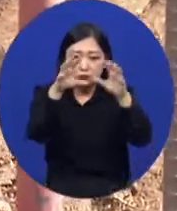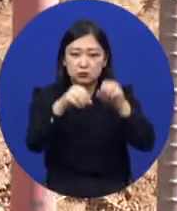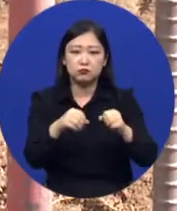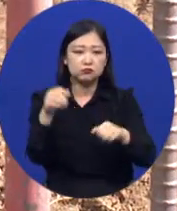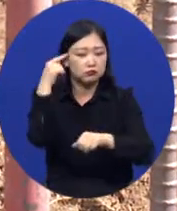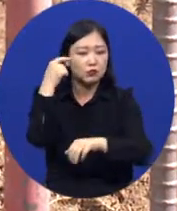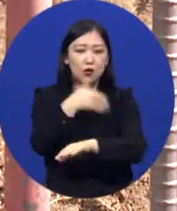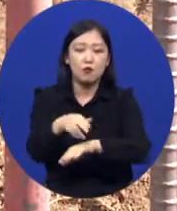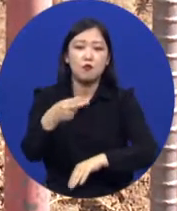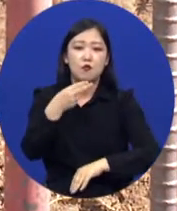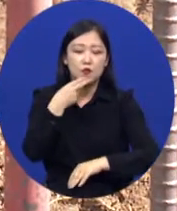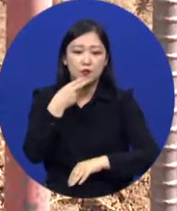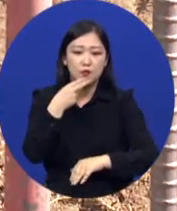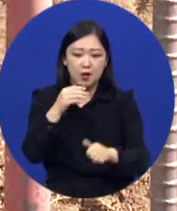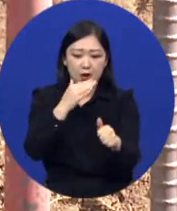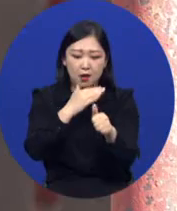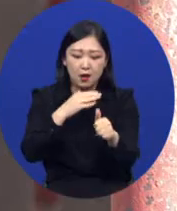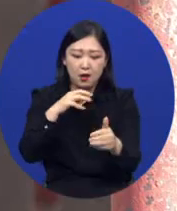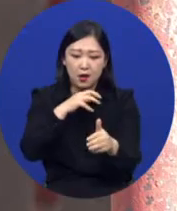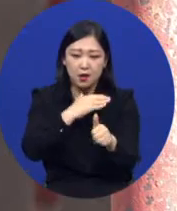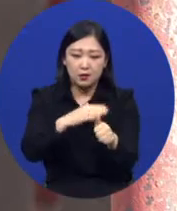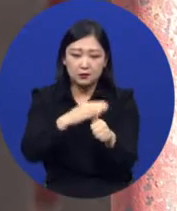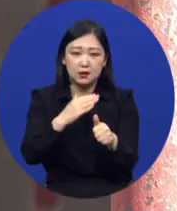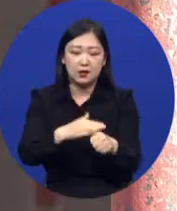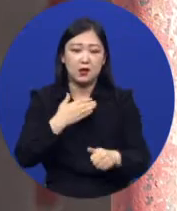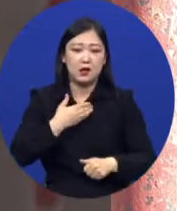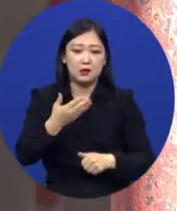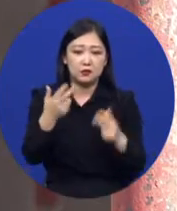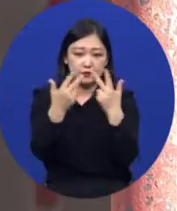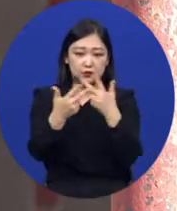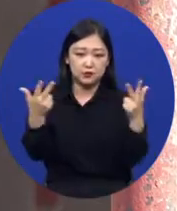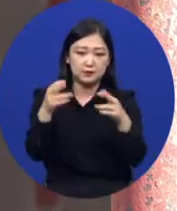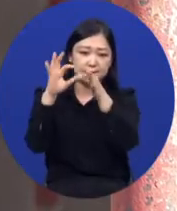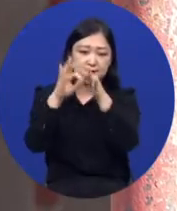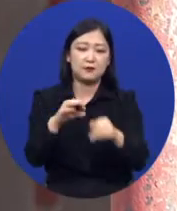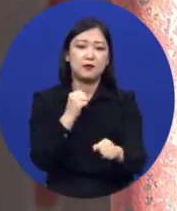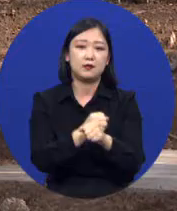학살을 알리는 퍼포먼스를 계속 하겠다고 밝혔습니다